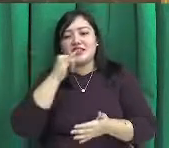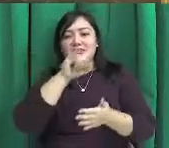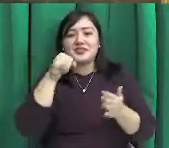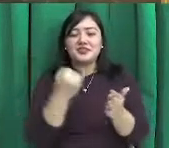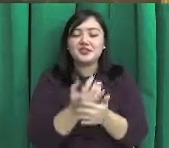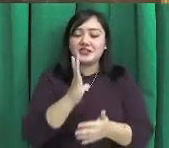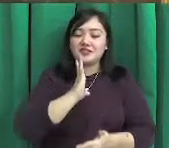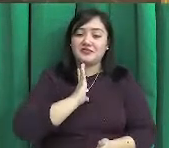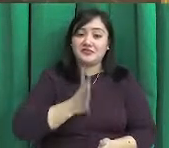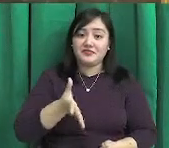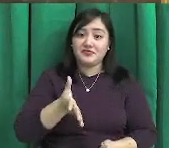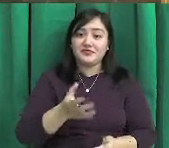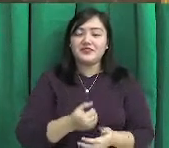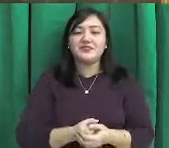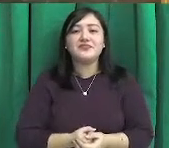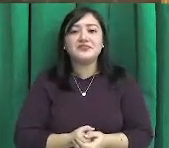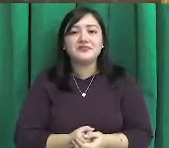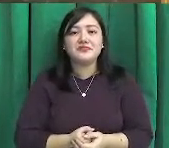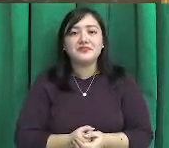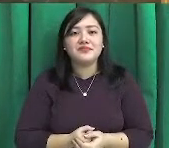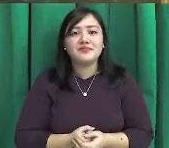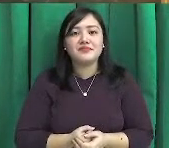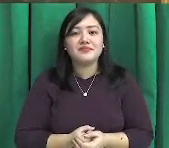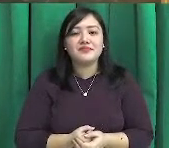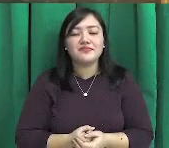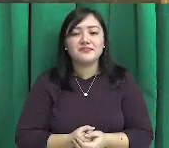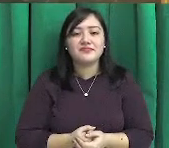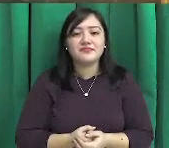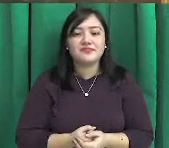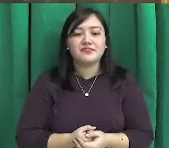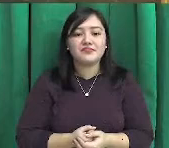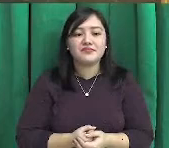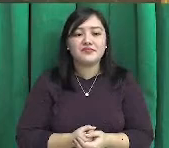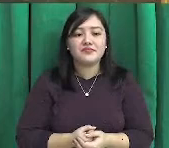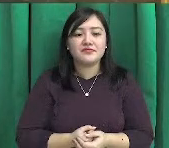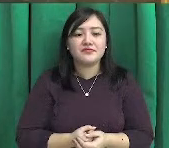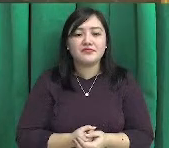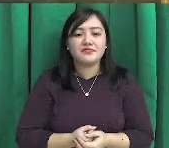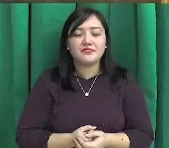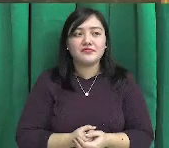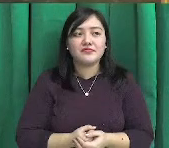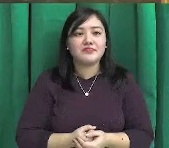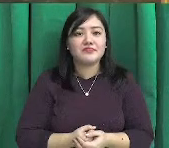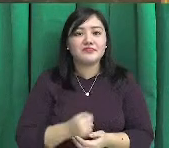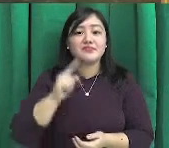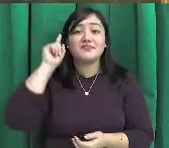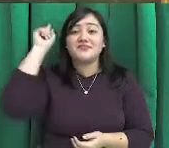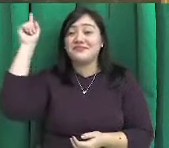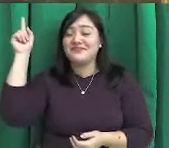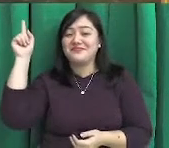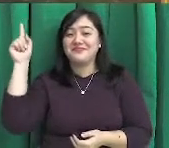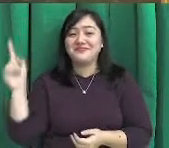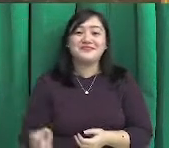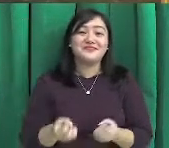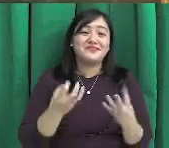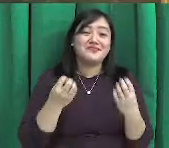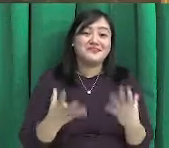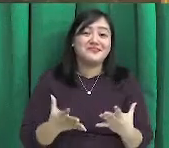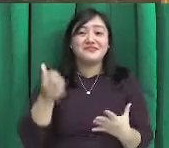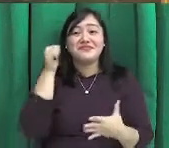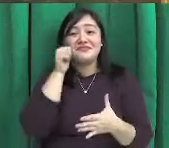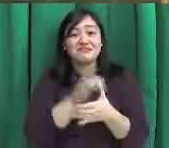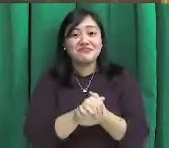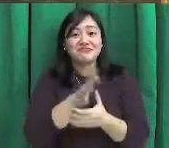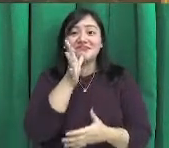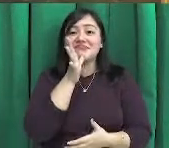mga kapatid. Nakakalungkot man sabihin, pero palagi nila itong bukas ng bibig. Ito na yata ang kapalaran ko . Nasabihin nilang